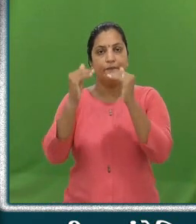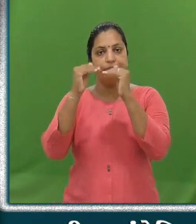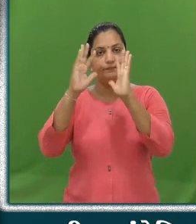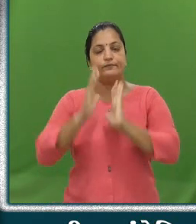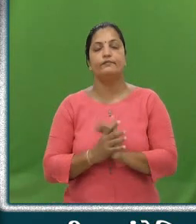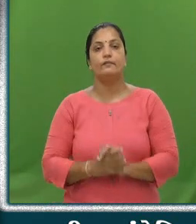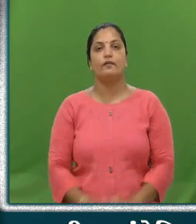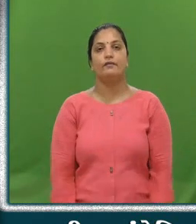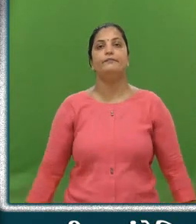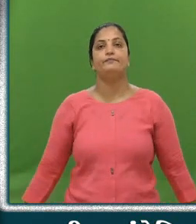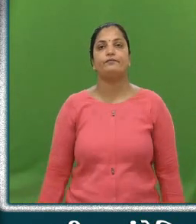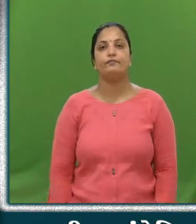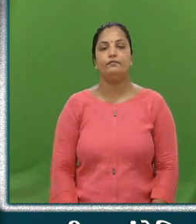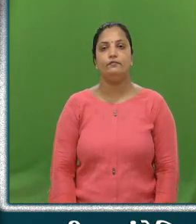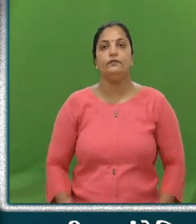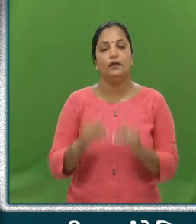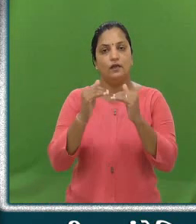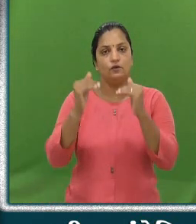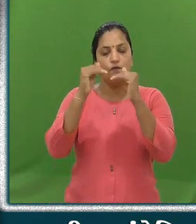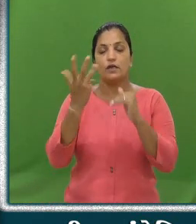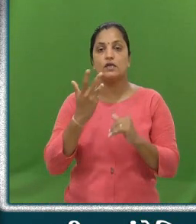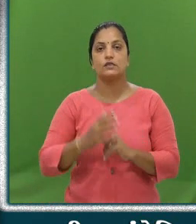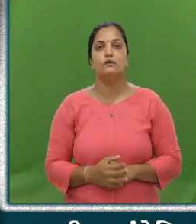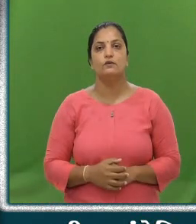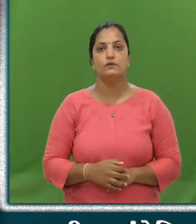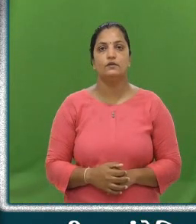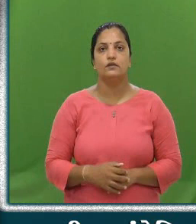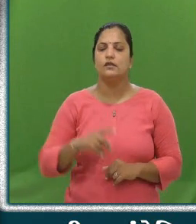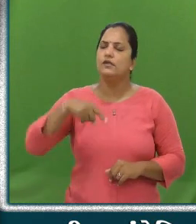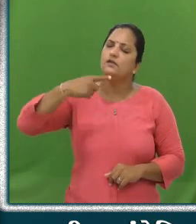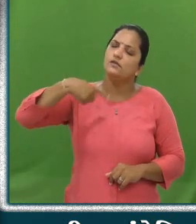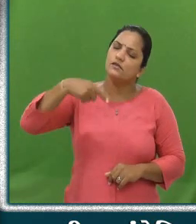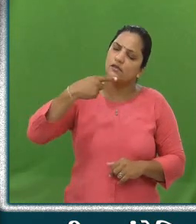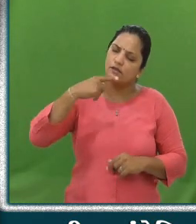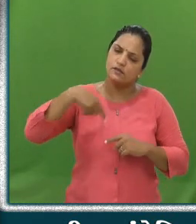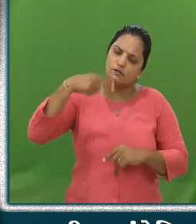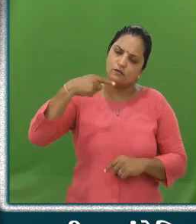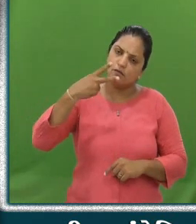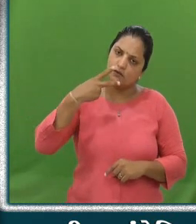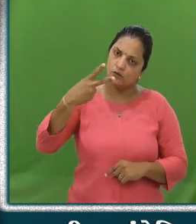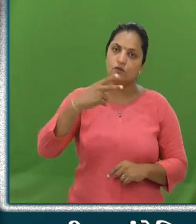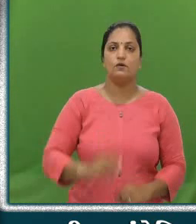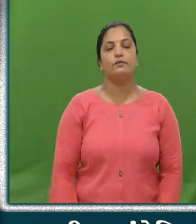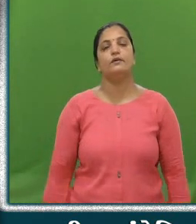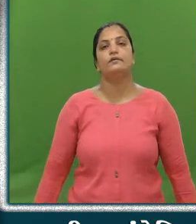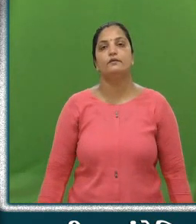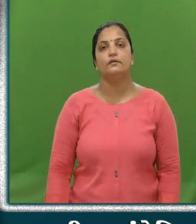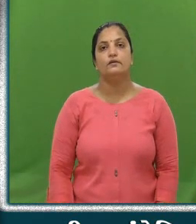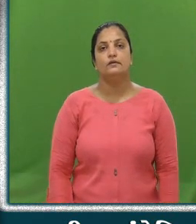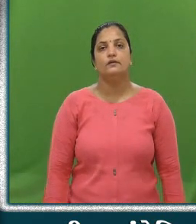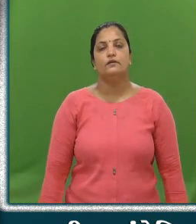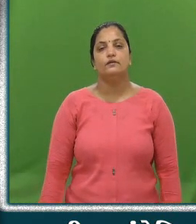તરીકે થયેલું છે. અને આ ઉદ્વિકાસ કેવો છે, ક્રમિક અને સતત જોવા મળે તો જે કહેવામાં આવે